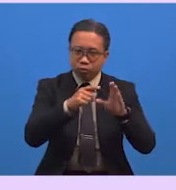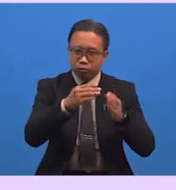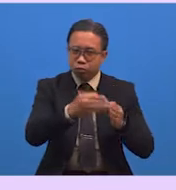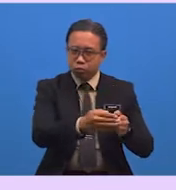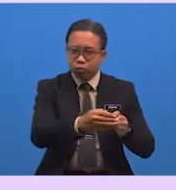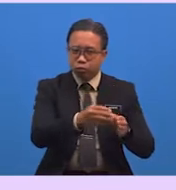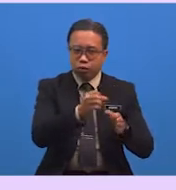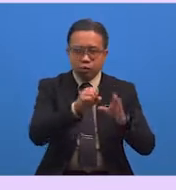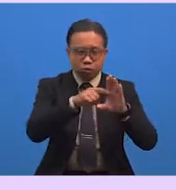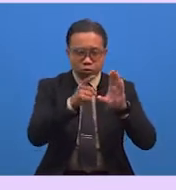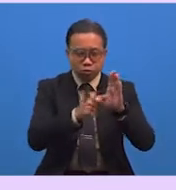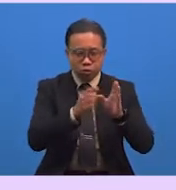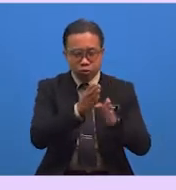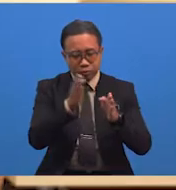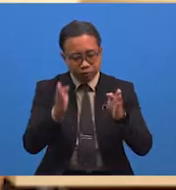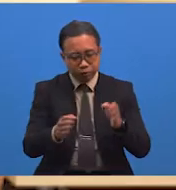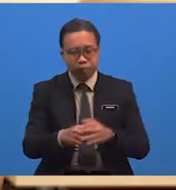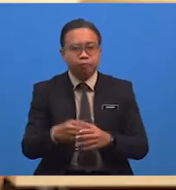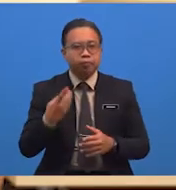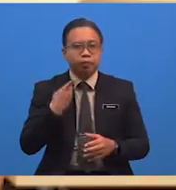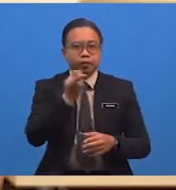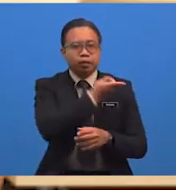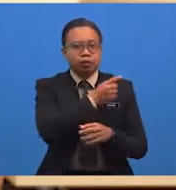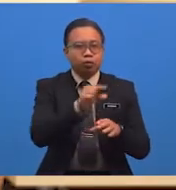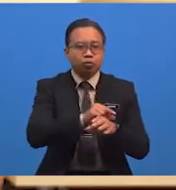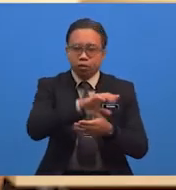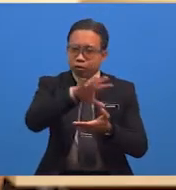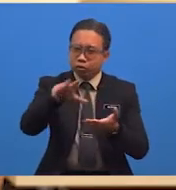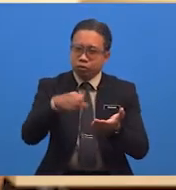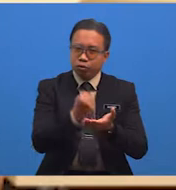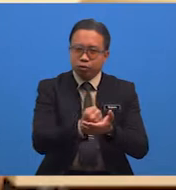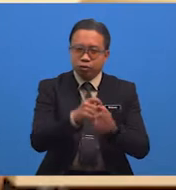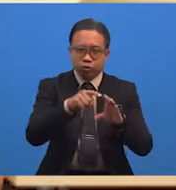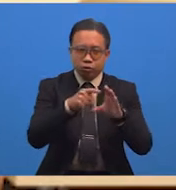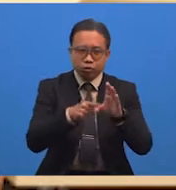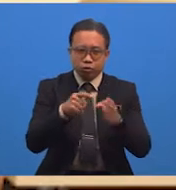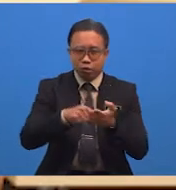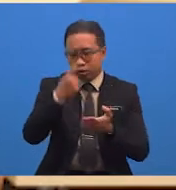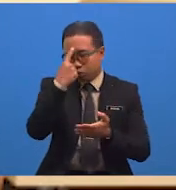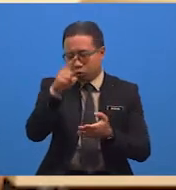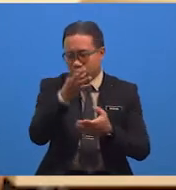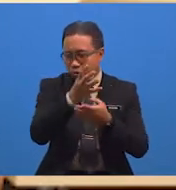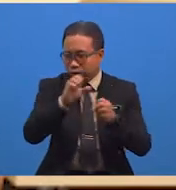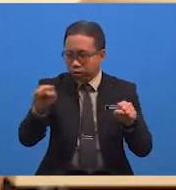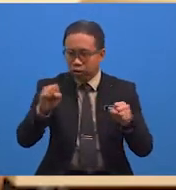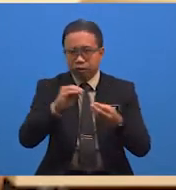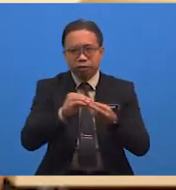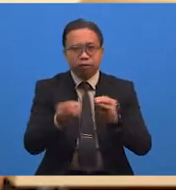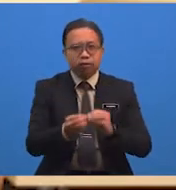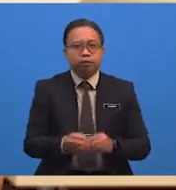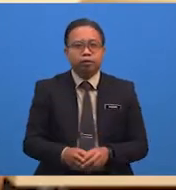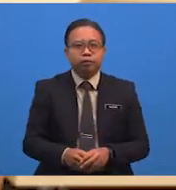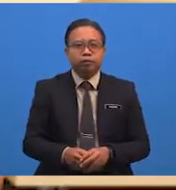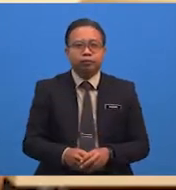sudut bersebelahan. Kita akan gunakan kesemua sudut ini untuk menyelesaikan